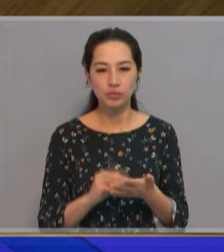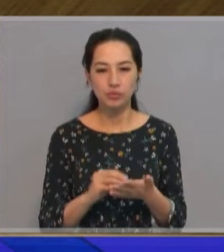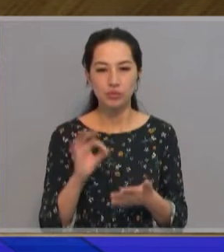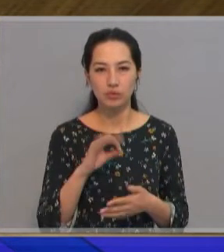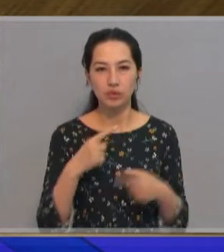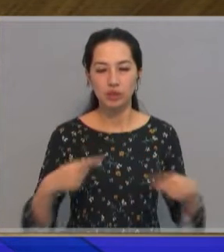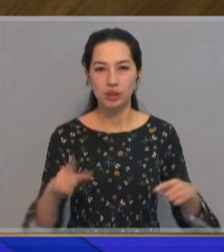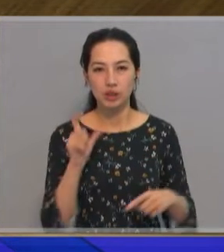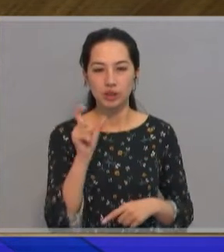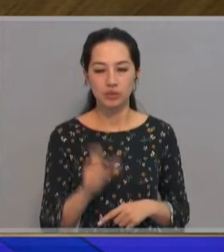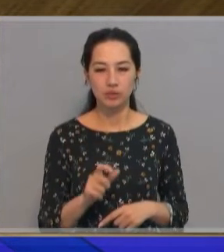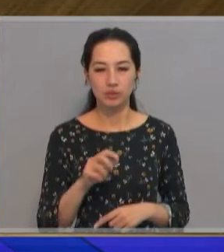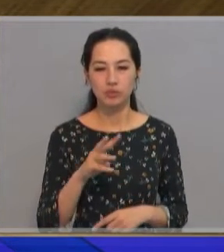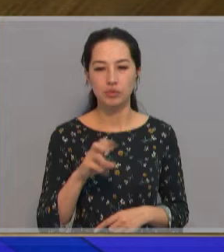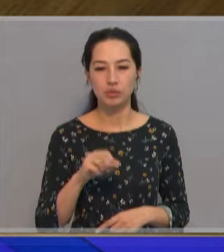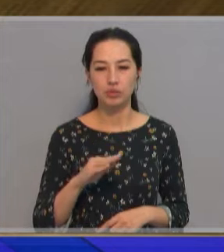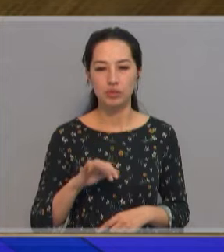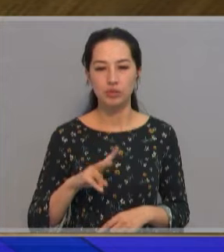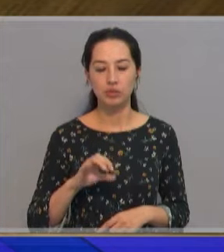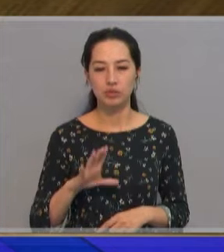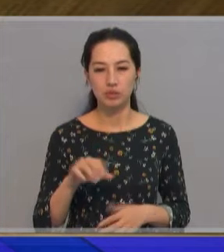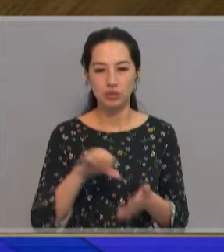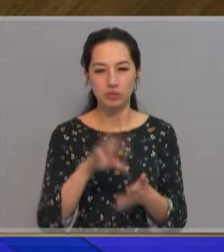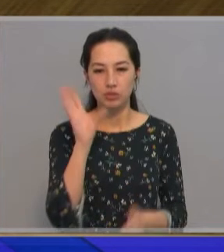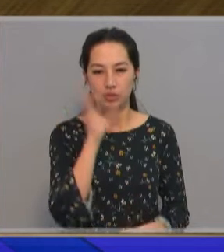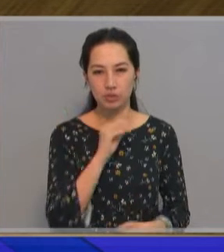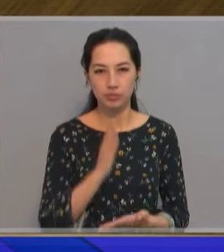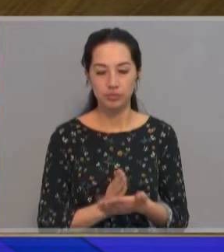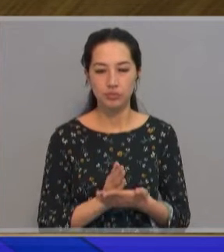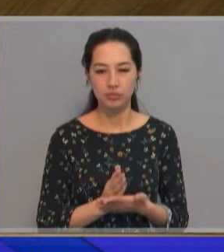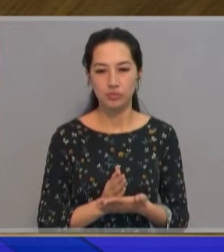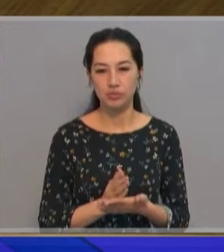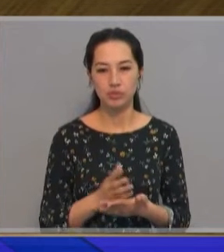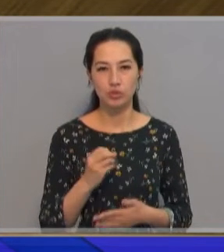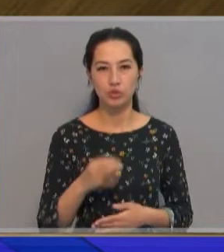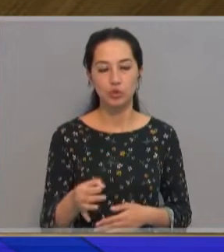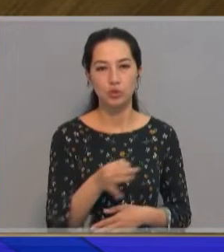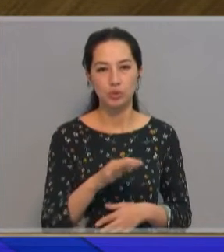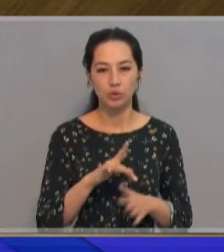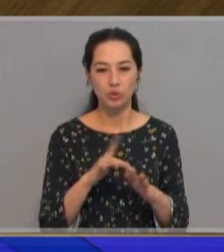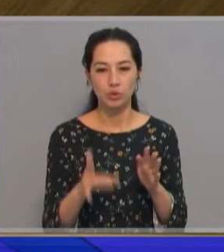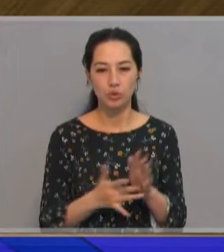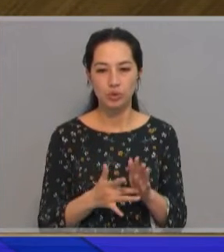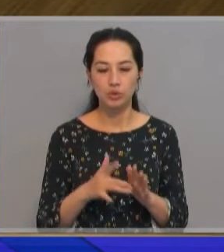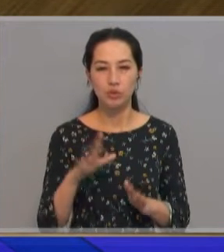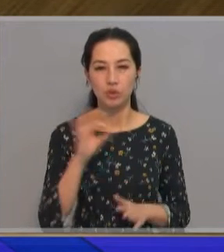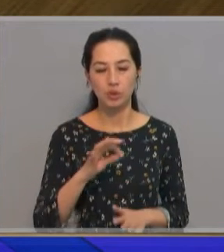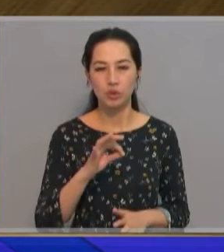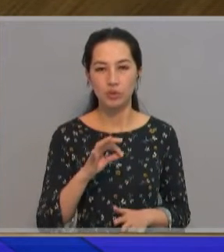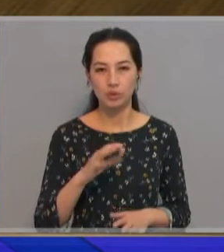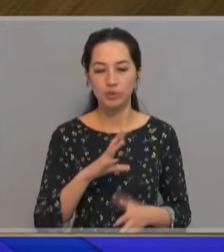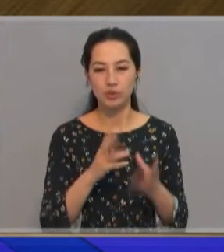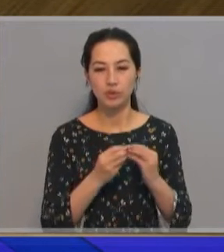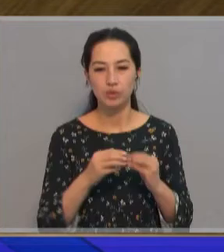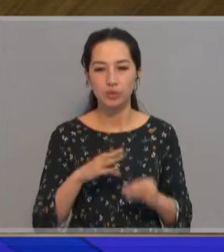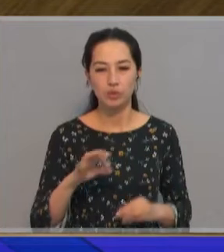әртүрлі азаматтардың мәжіліске келуіне мүмкіндік береді. Сондай-ақ аудандар мен қалалардағы сайлауды